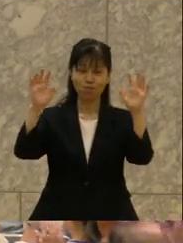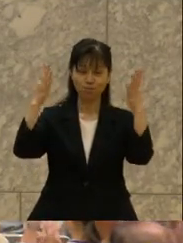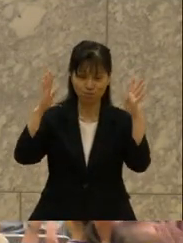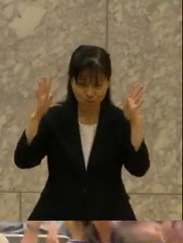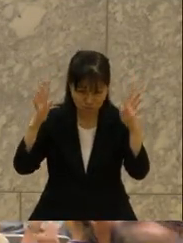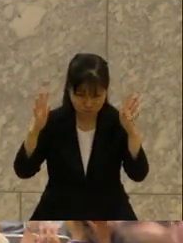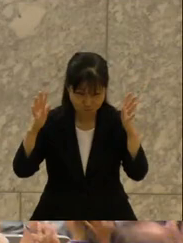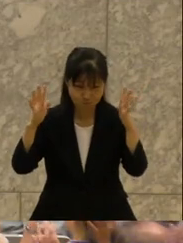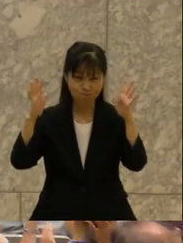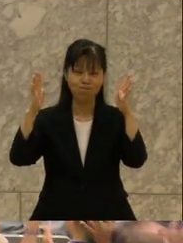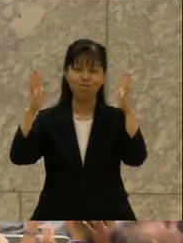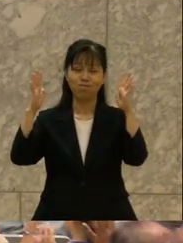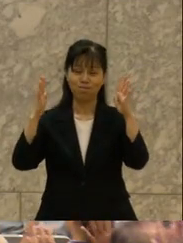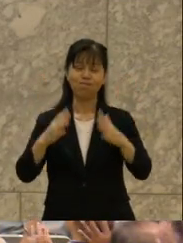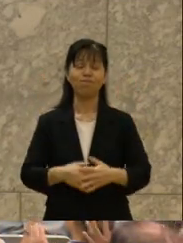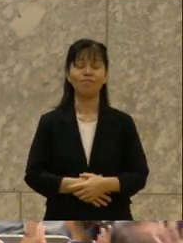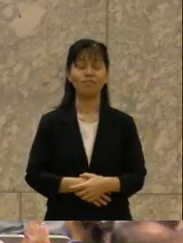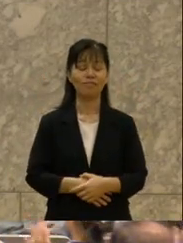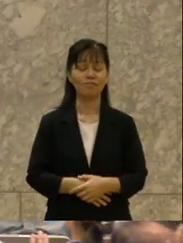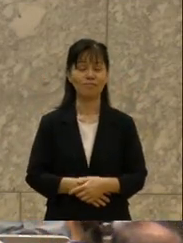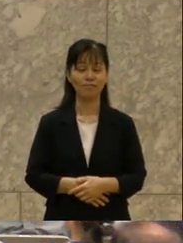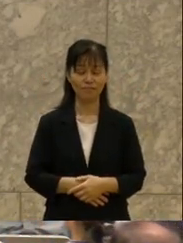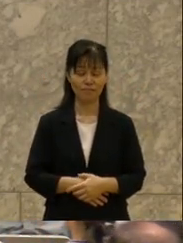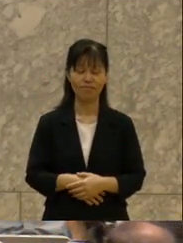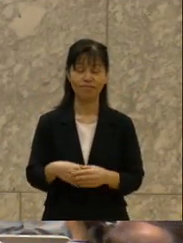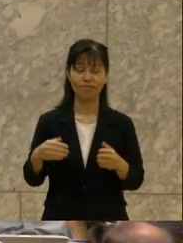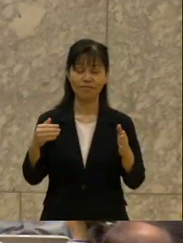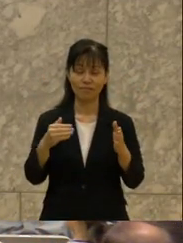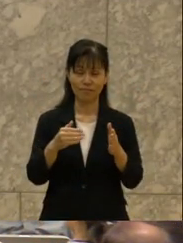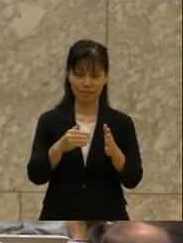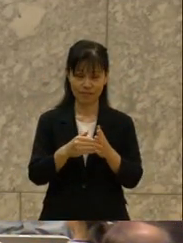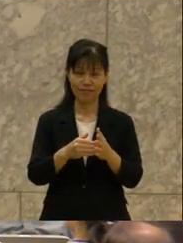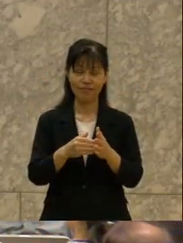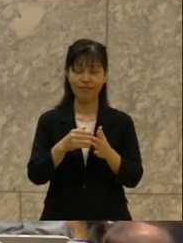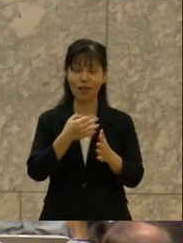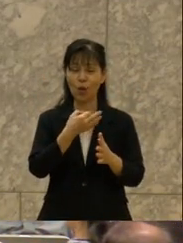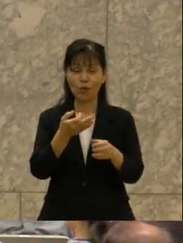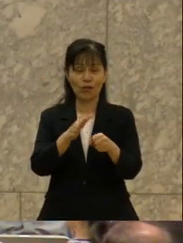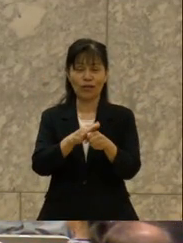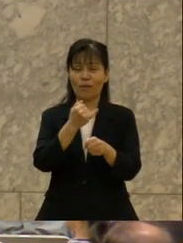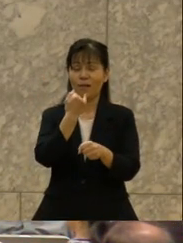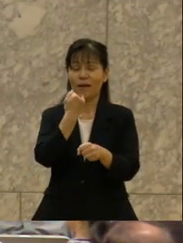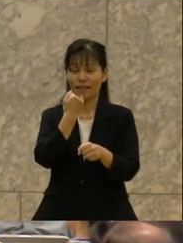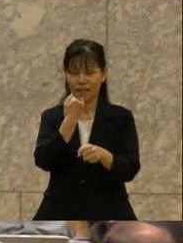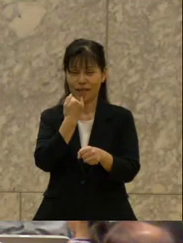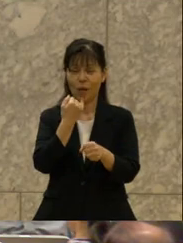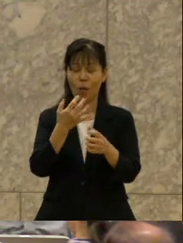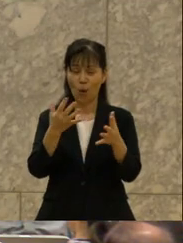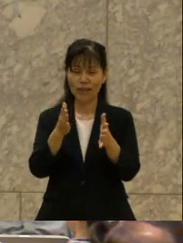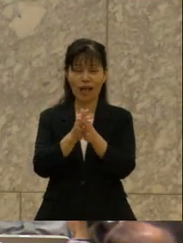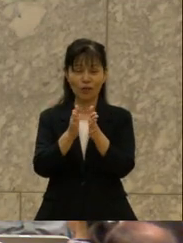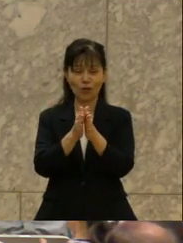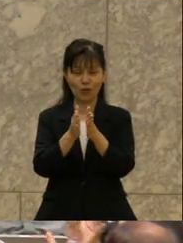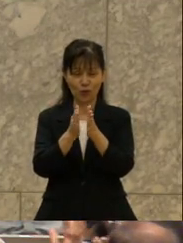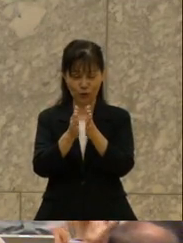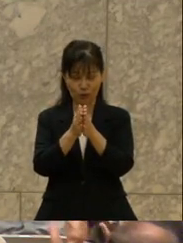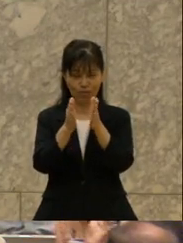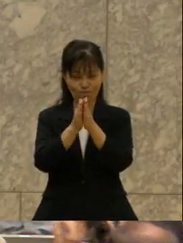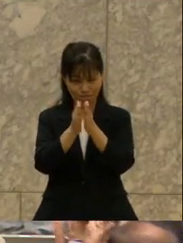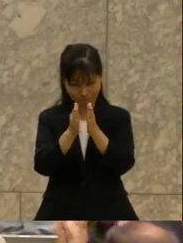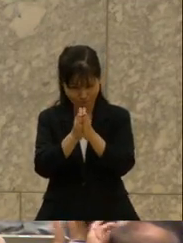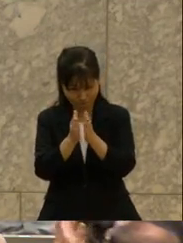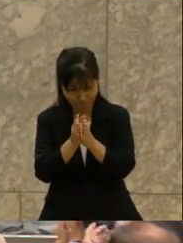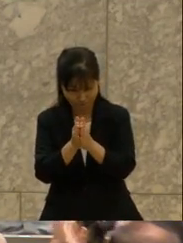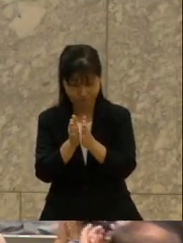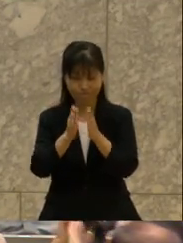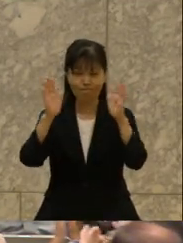ますそして最後にはあの声付きでも結構でございますのであの大きな拍手でお礼を申し上げたどうもありがとう